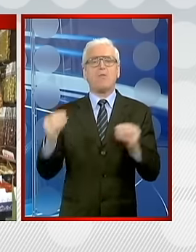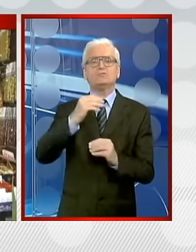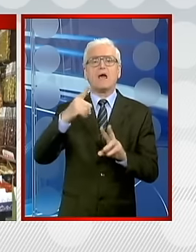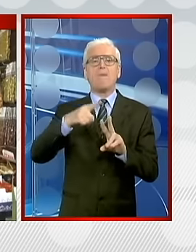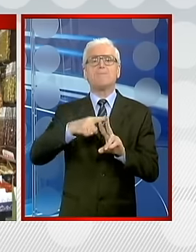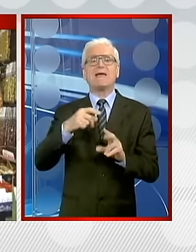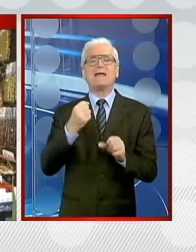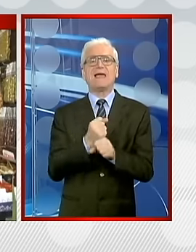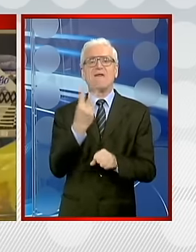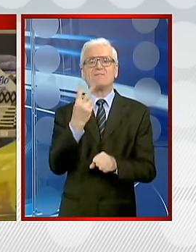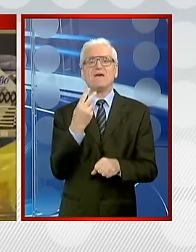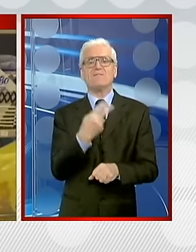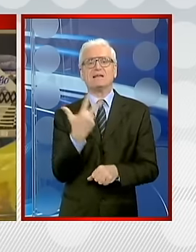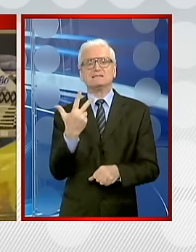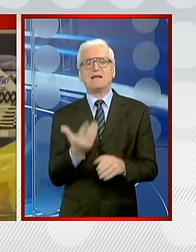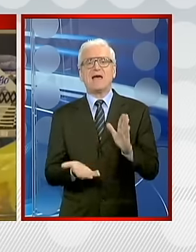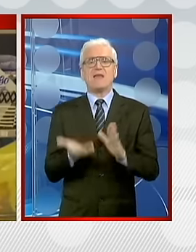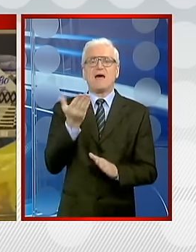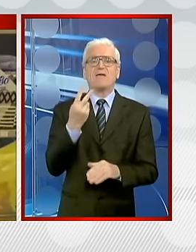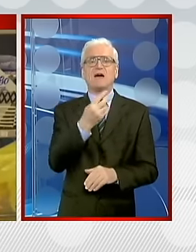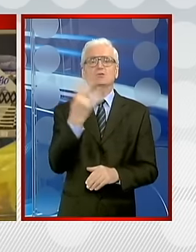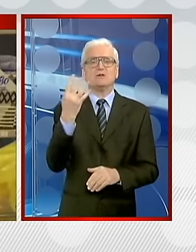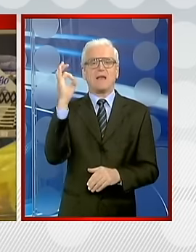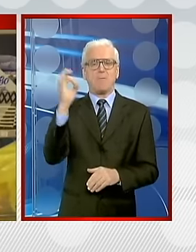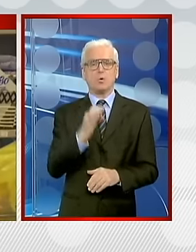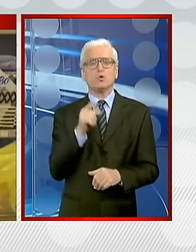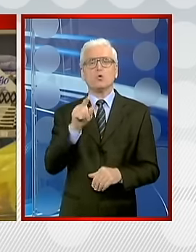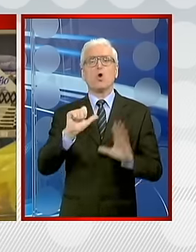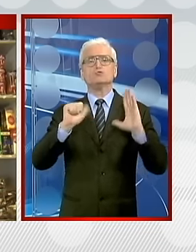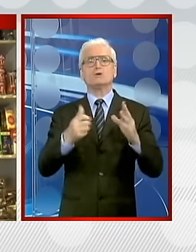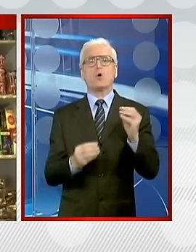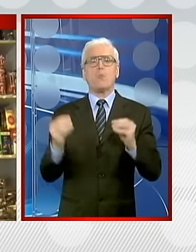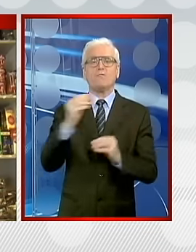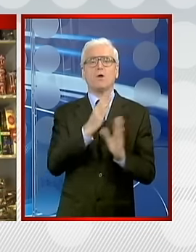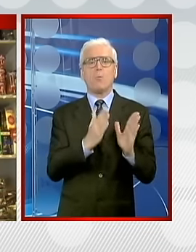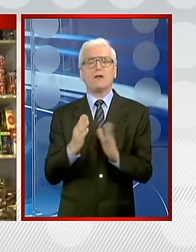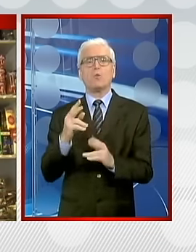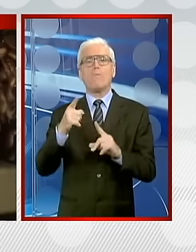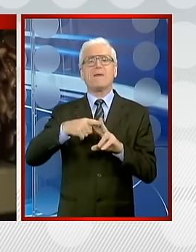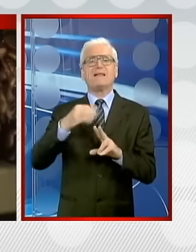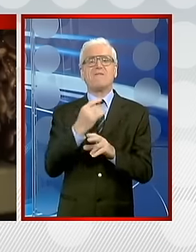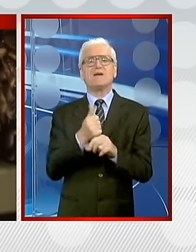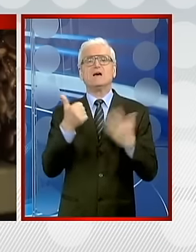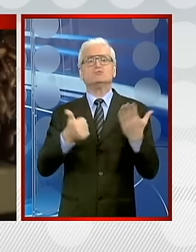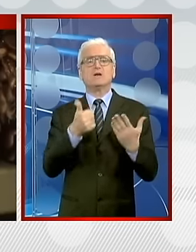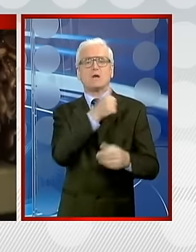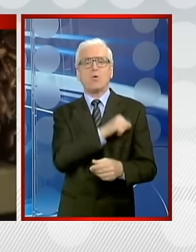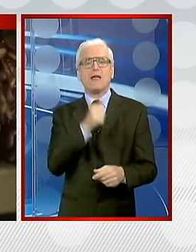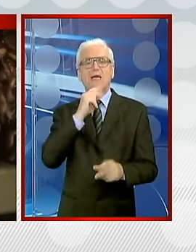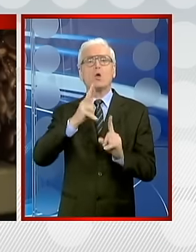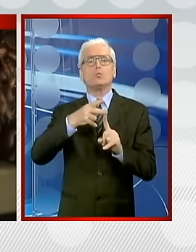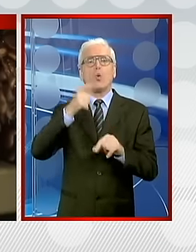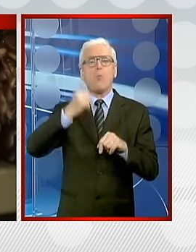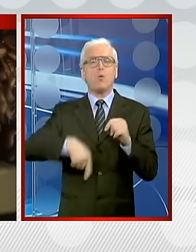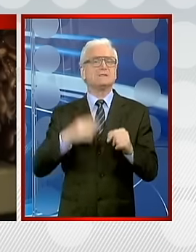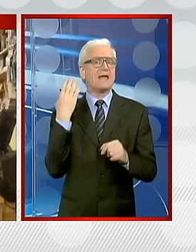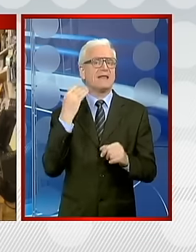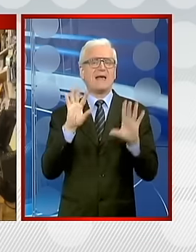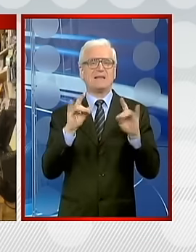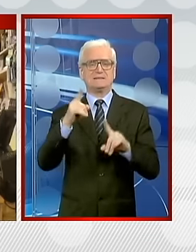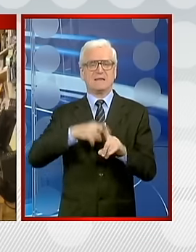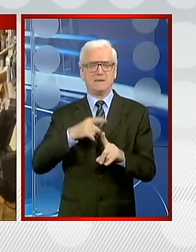sa 23 na 24%. To je 6. povećanje PDV-a za 6 godina i drugo u prethodnih 10